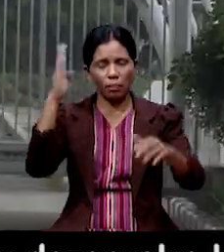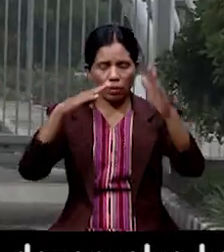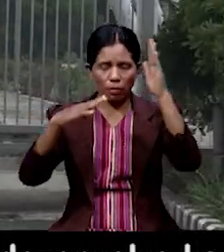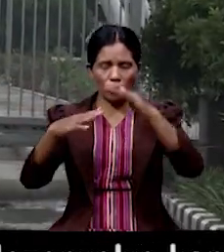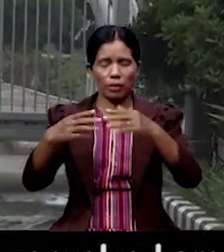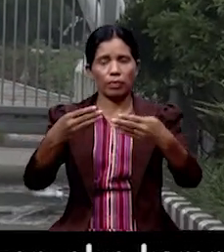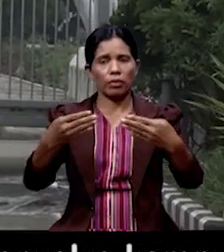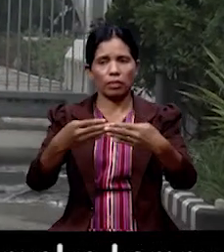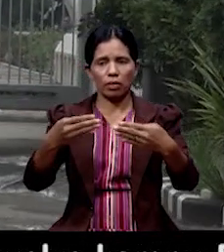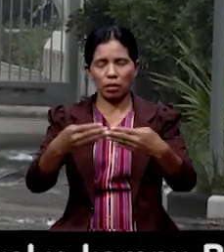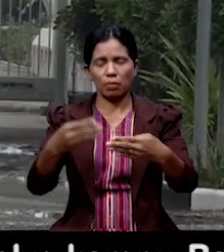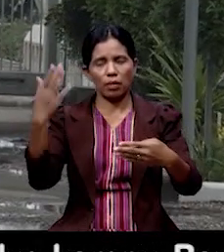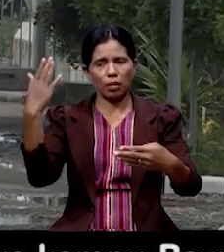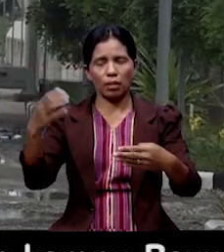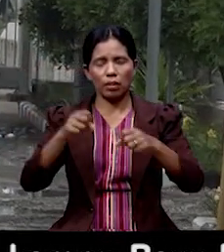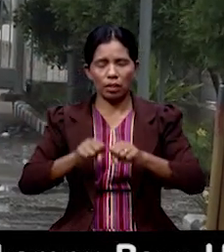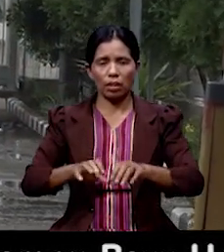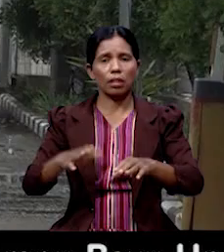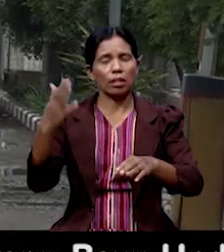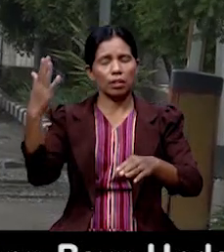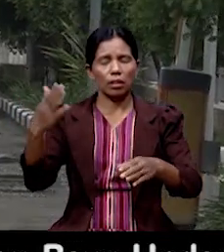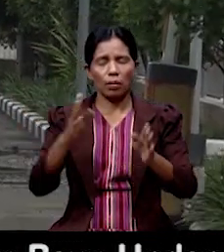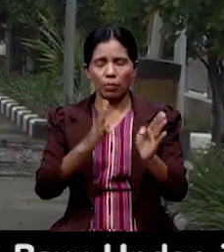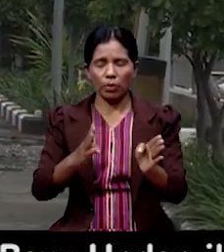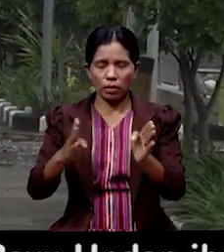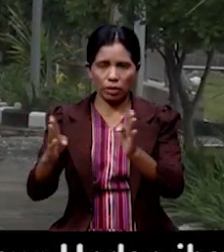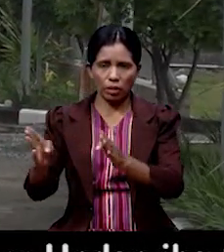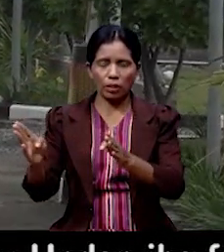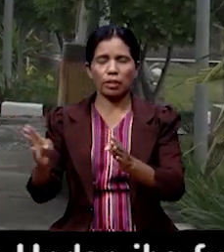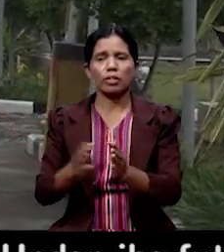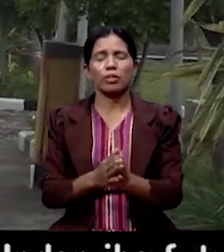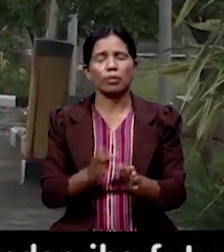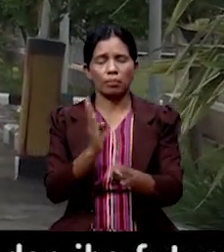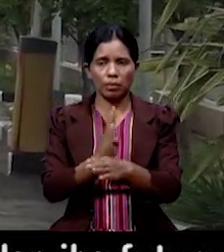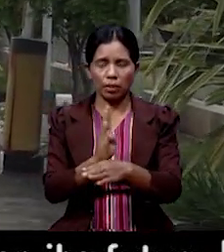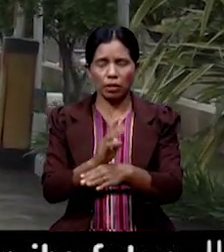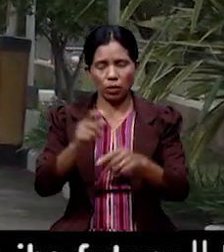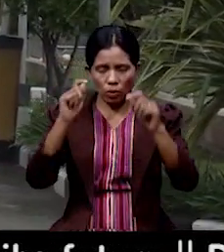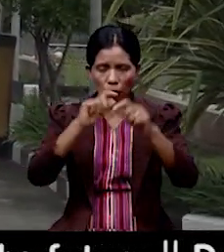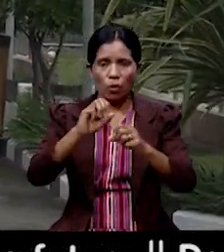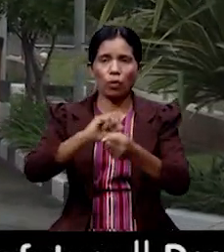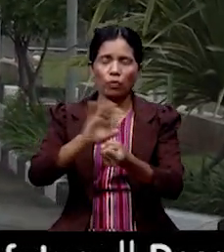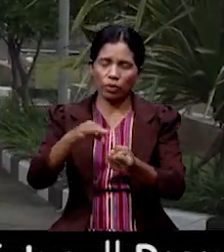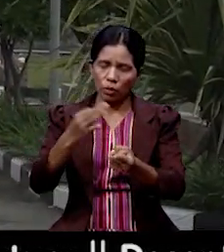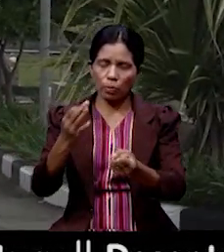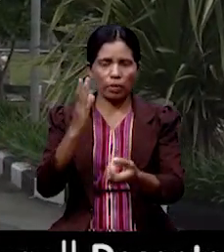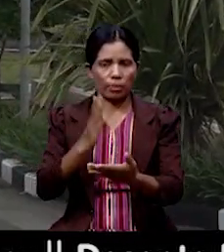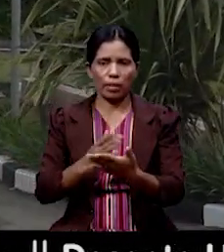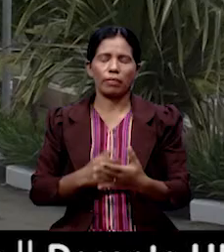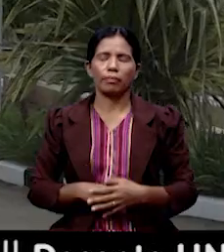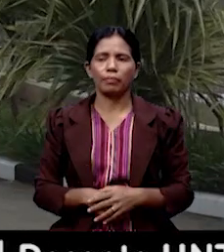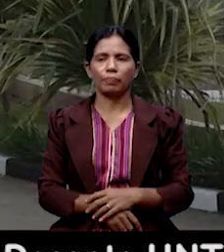frontera terrestre no maritima entre Rairua iha hela prosesu negosiasaun mai betamba COVID-19 negosiasaun ne parado. Clementino